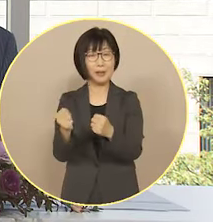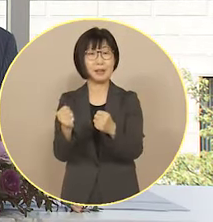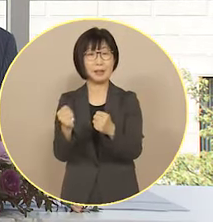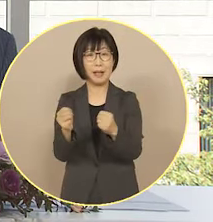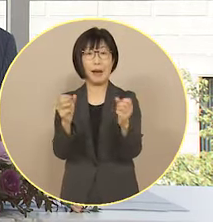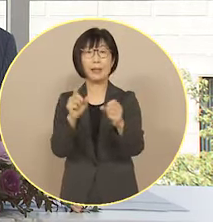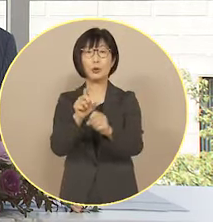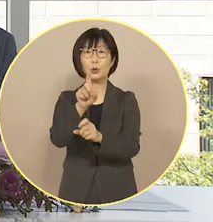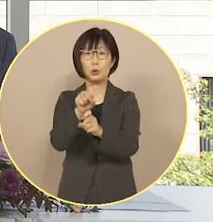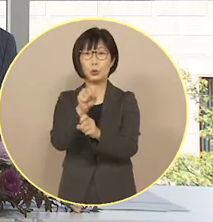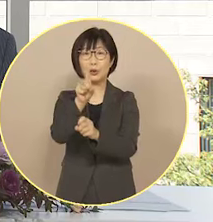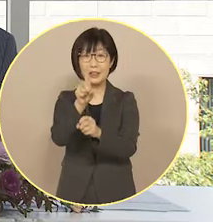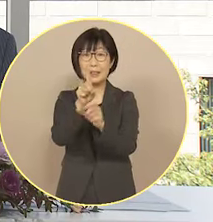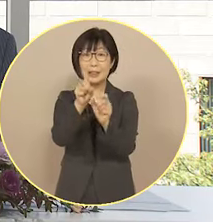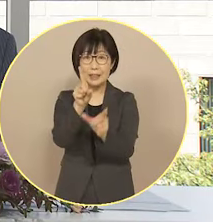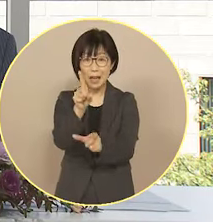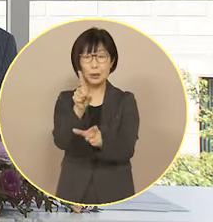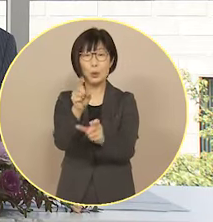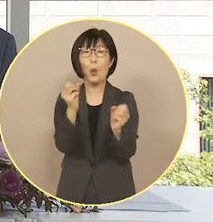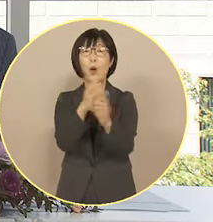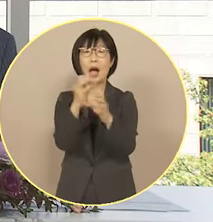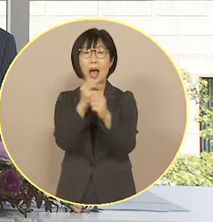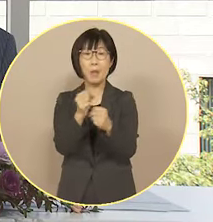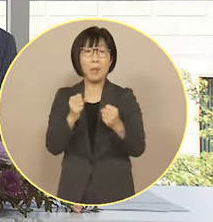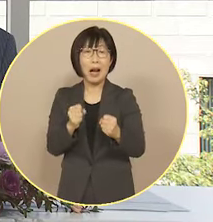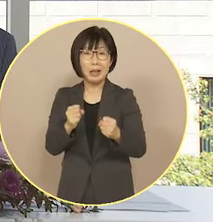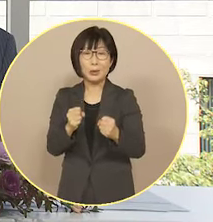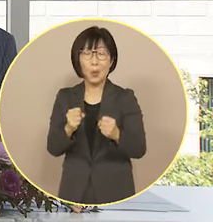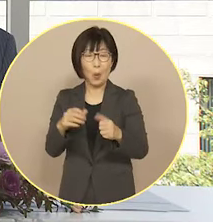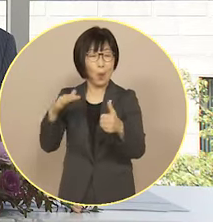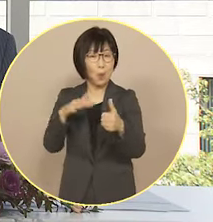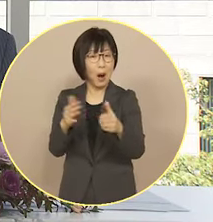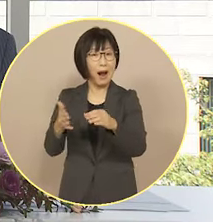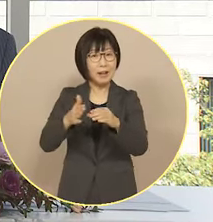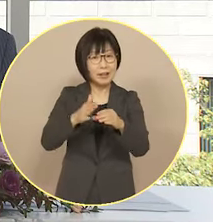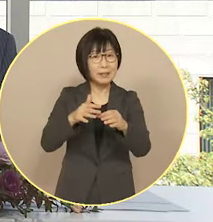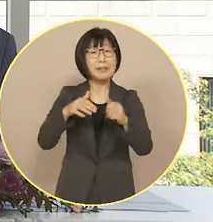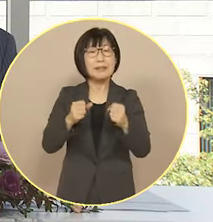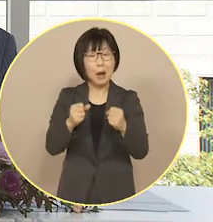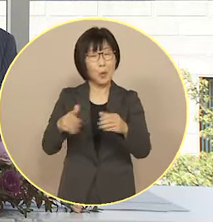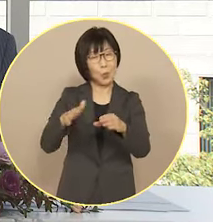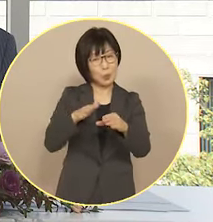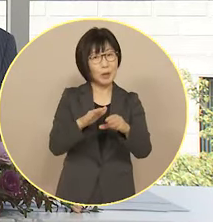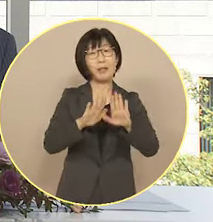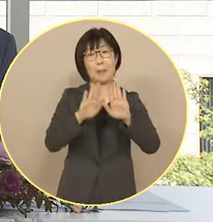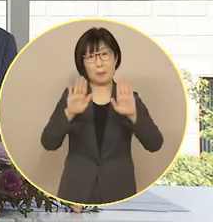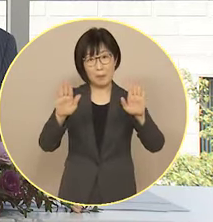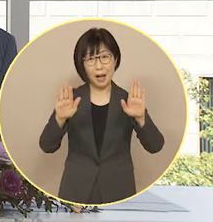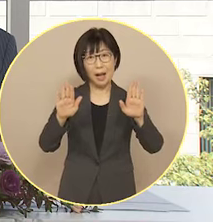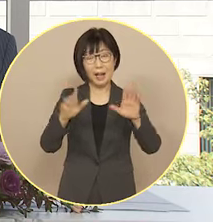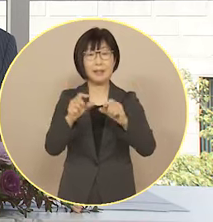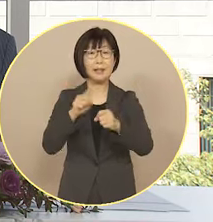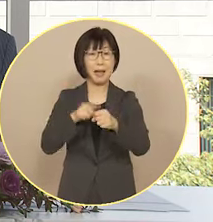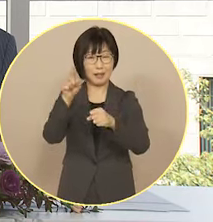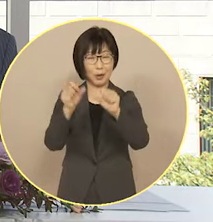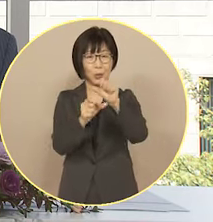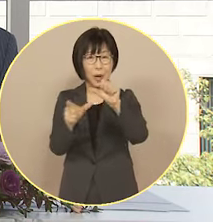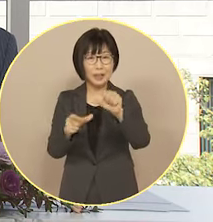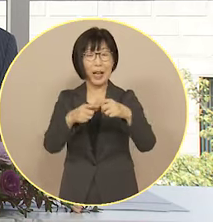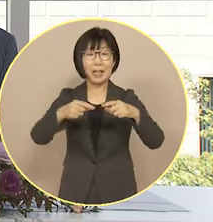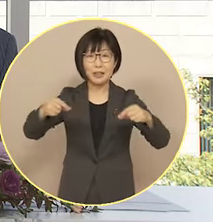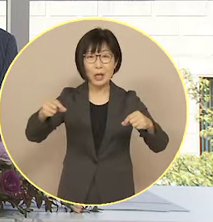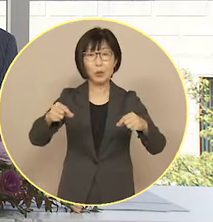ます来月には岡山マラソンがファンランも含めて開催来年5月には全国食事祭が岡山で開かれ